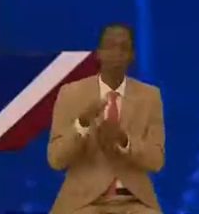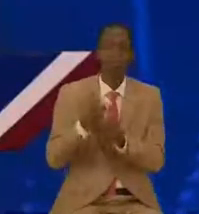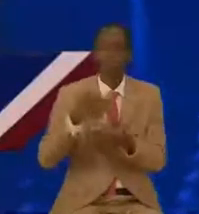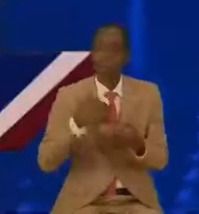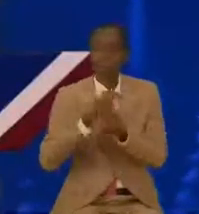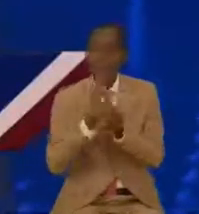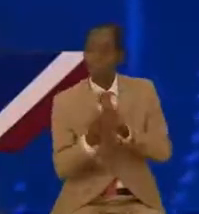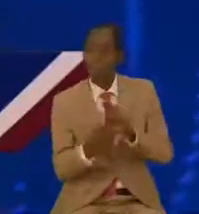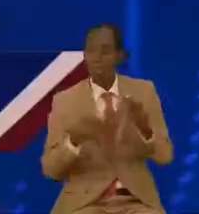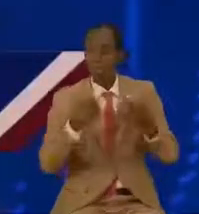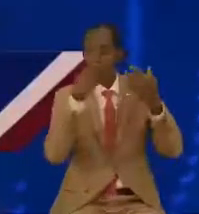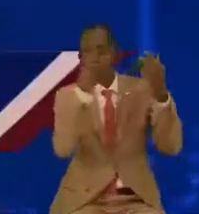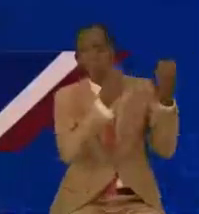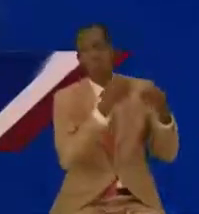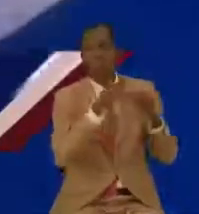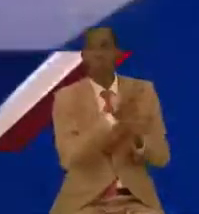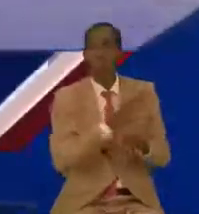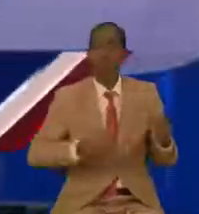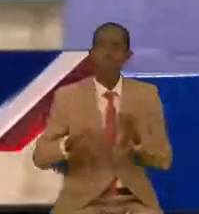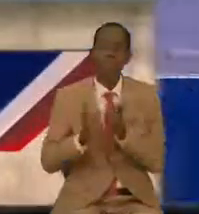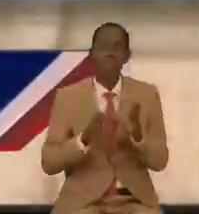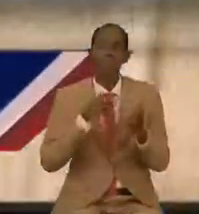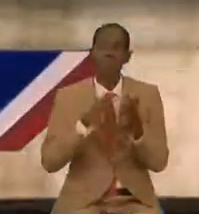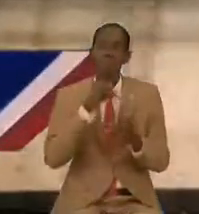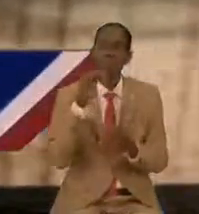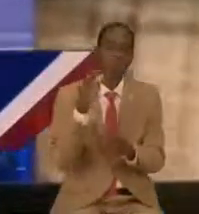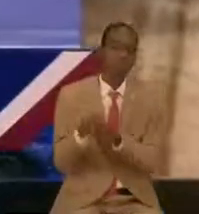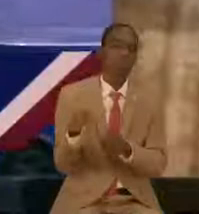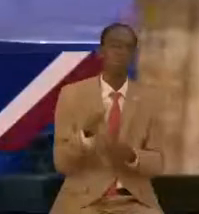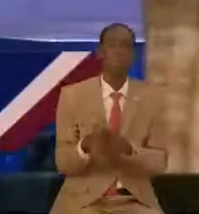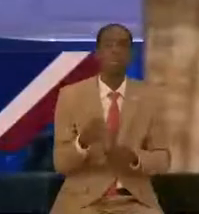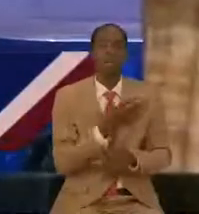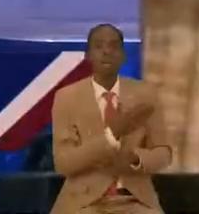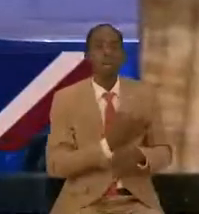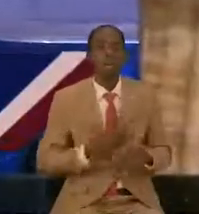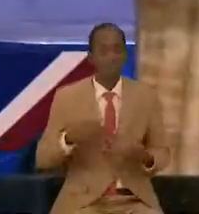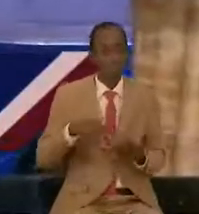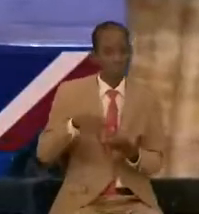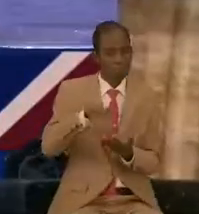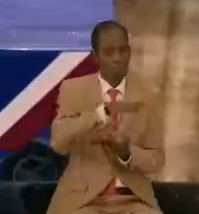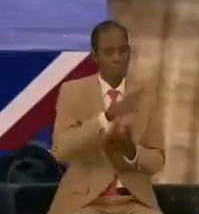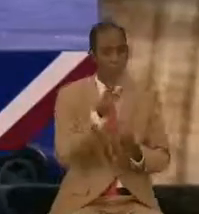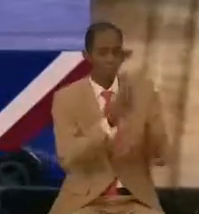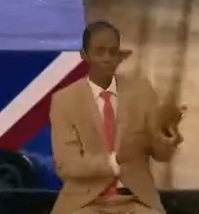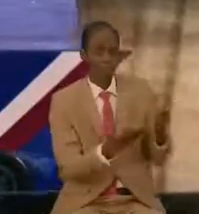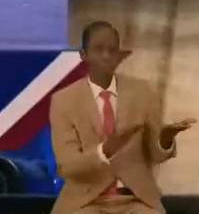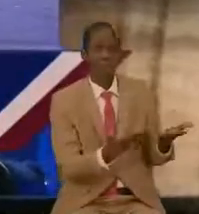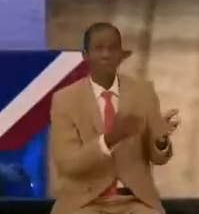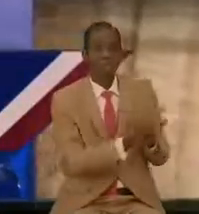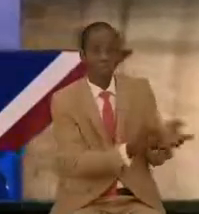pas suffisant. La repentance et la foi en le Seigneur Jésus, que cela ne suffit pas. Quelques